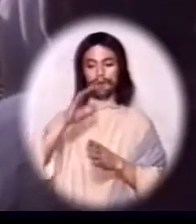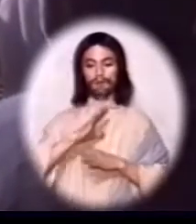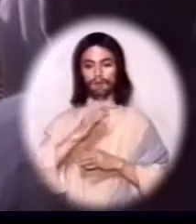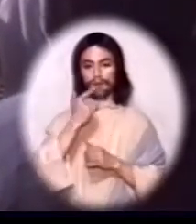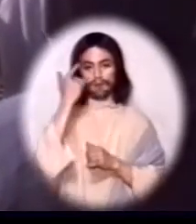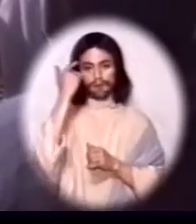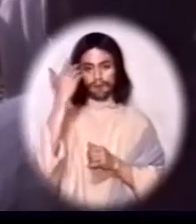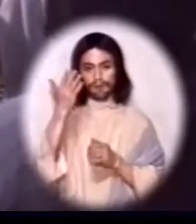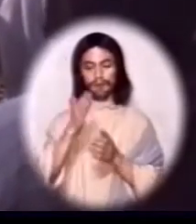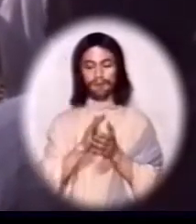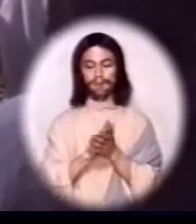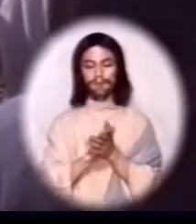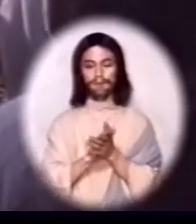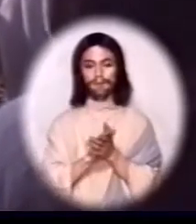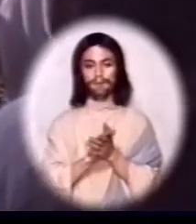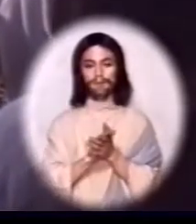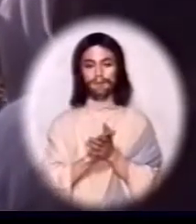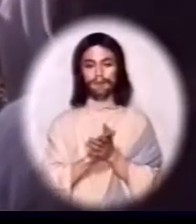어찌하여 두려워하며